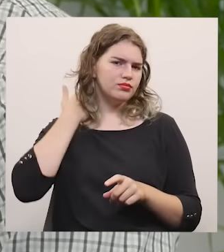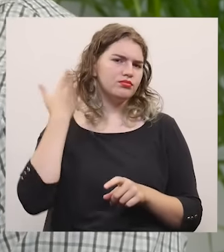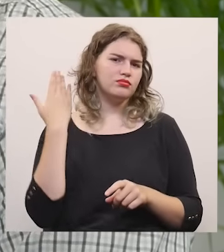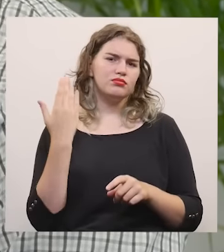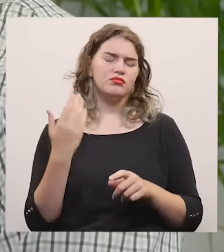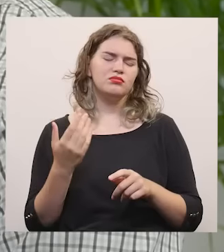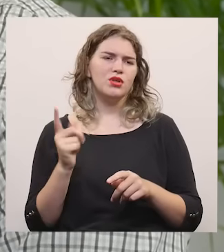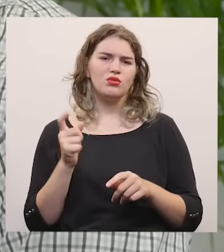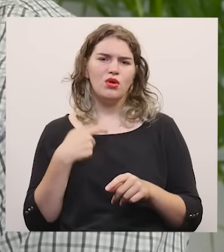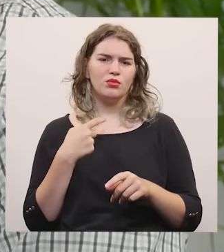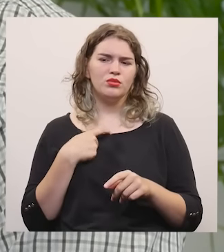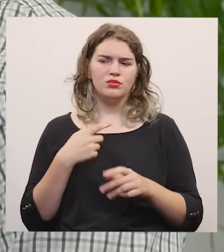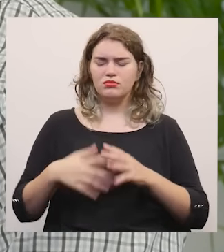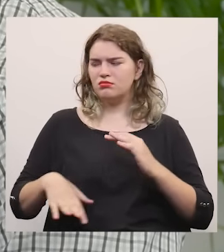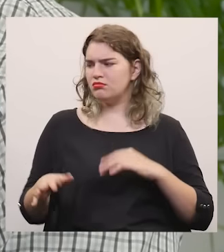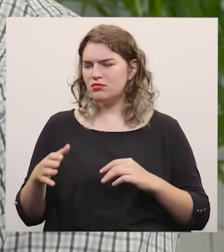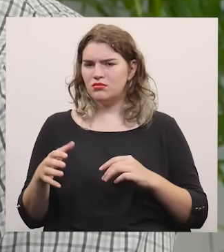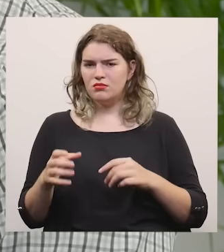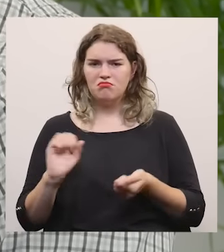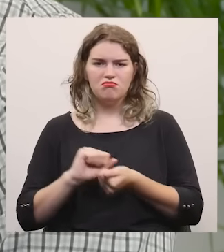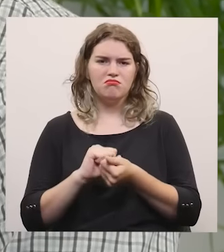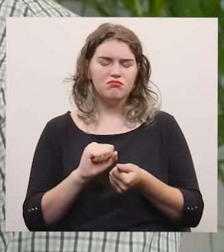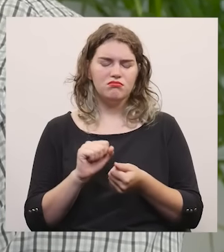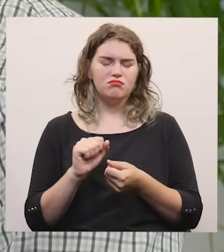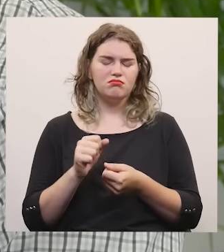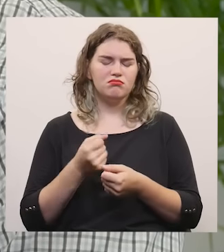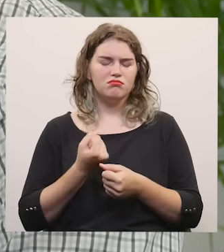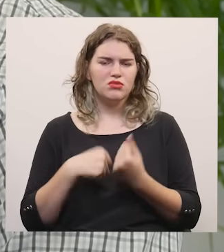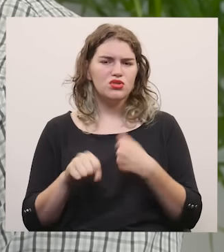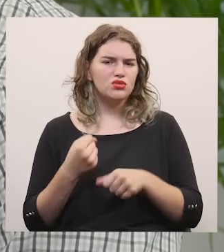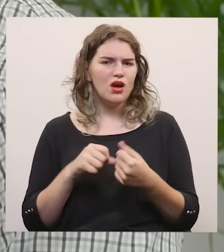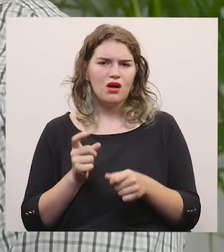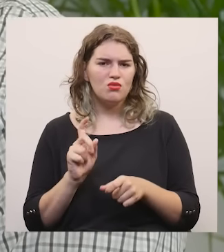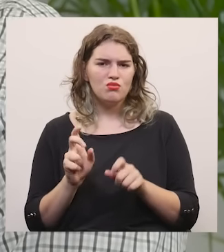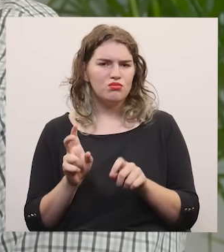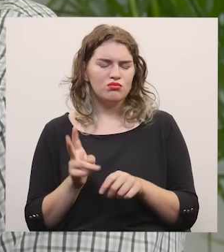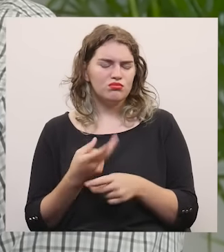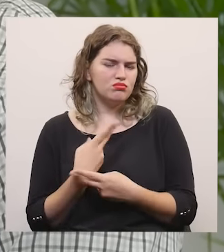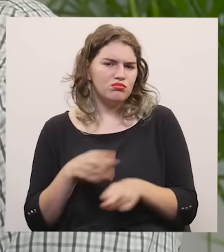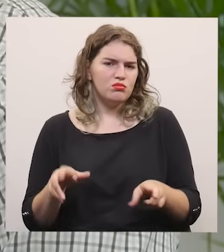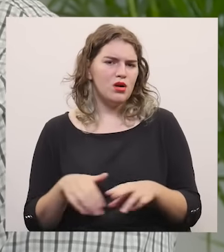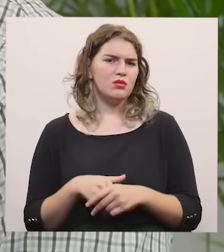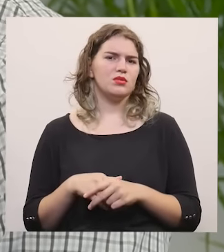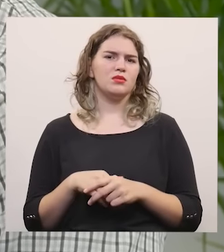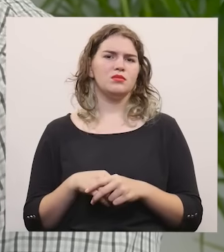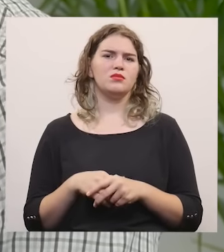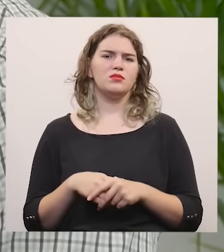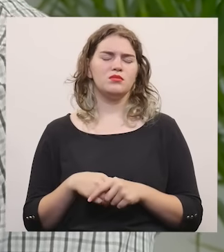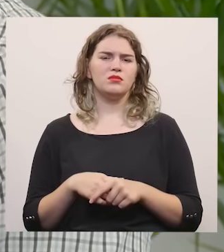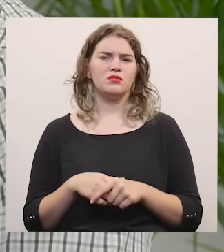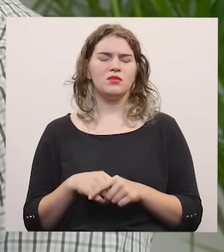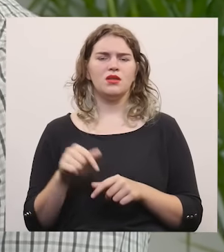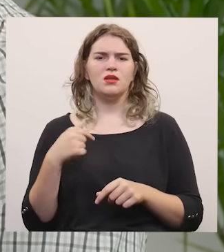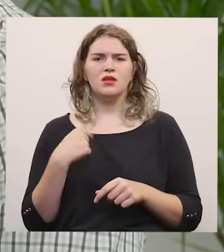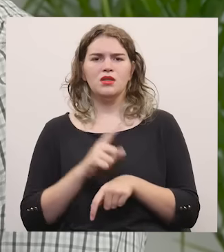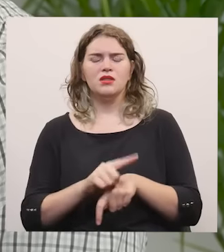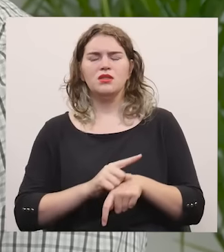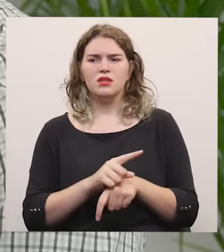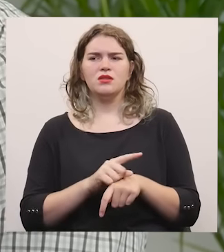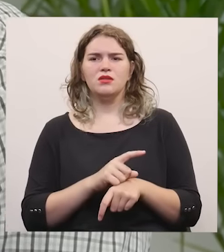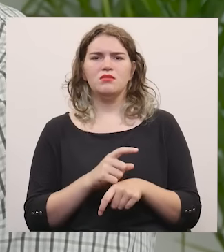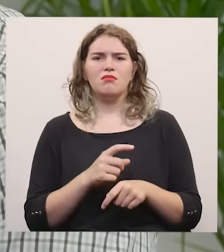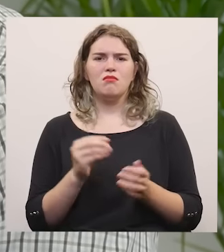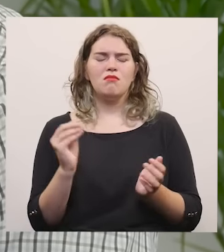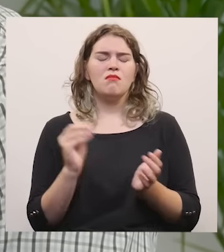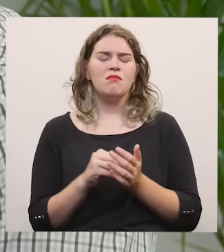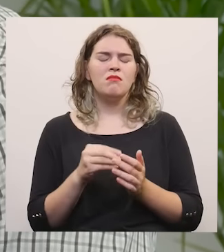și nu mă mai pot coordona pe moment. Și pentru prima dată, cred că a fost cea mai, din viața mea până atunci, cea